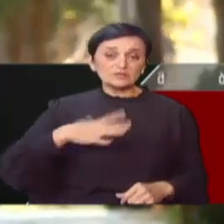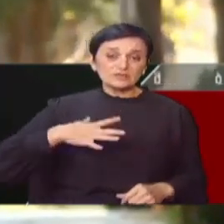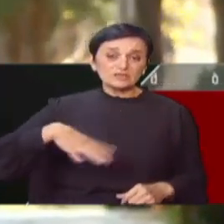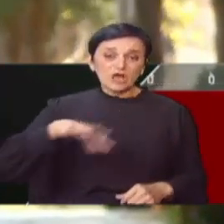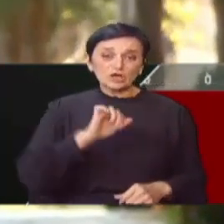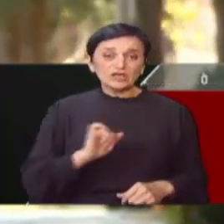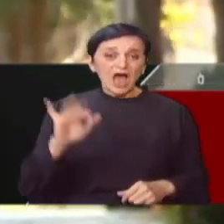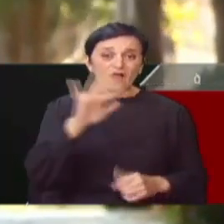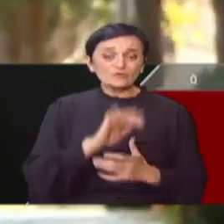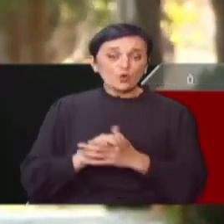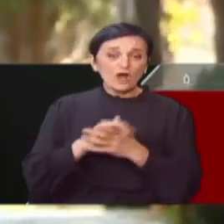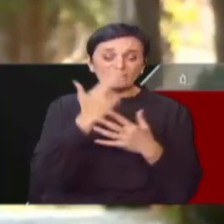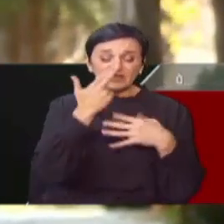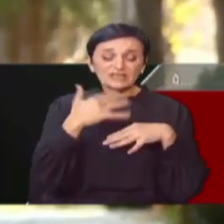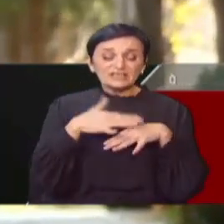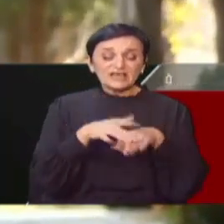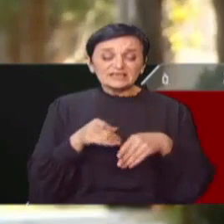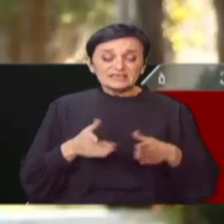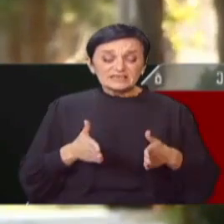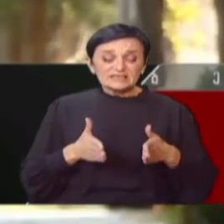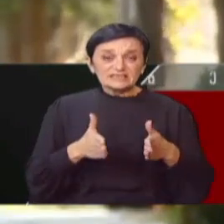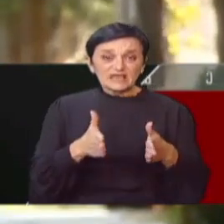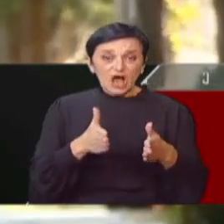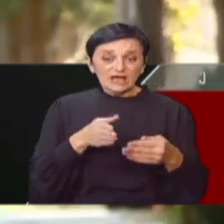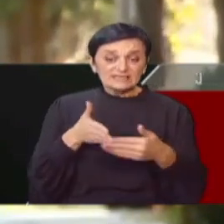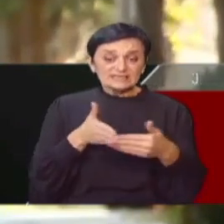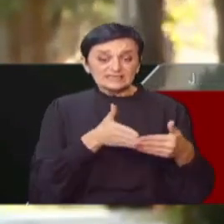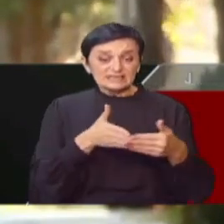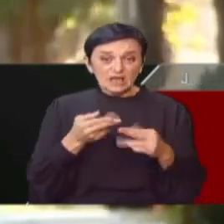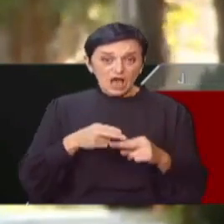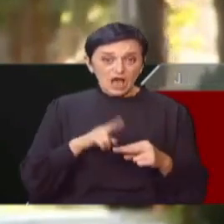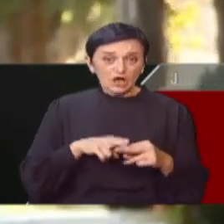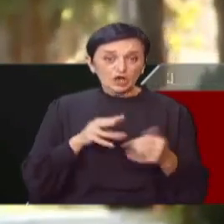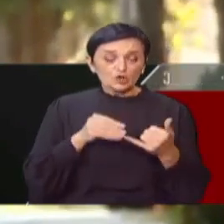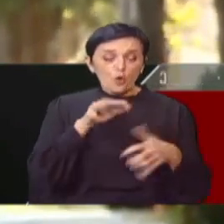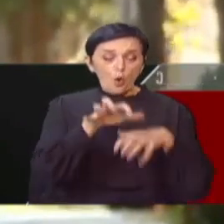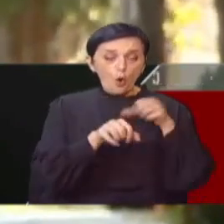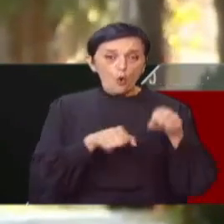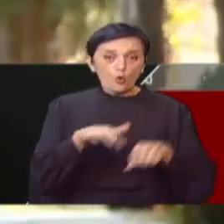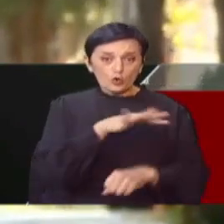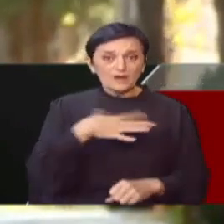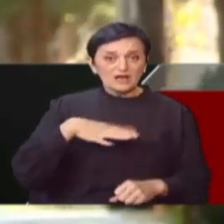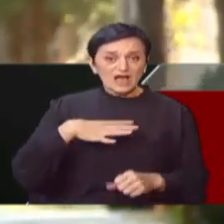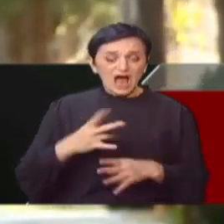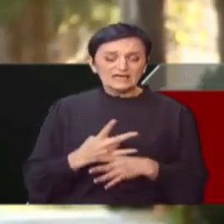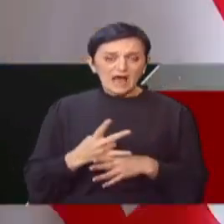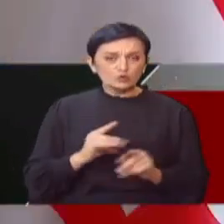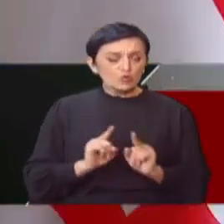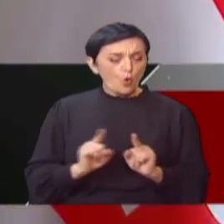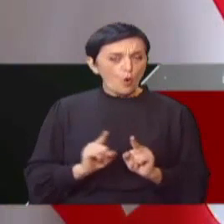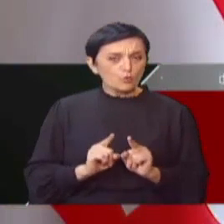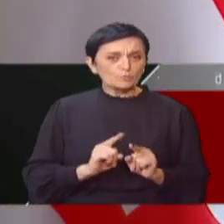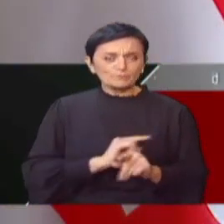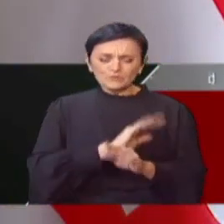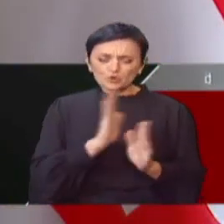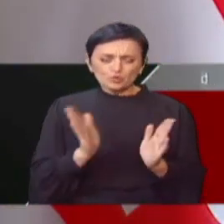საქართველოს ევროკავშირთან ინტეგრაციის გზაზე შეხვდეს წინააღმდეგობა, ეს არის ოკუპანტი ქვეყანა და ეს არის ქართული რადიკალური ოპოზიცია.